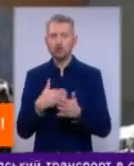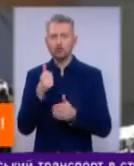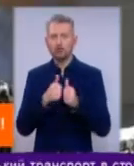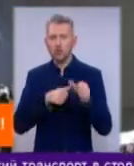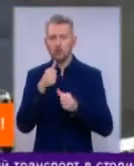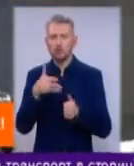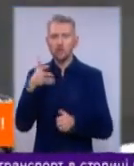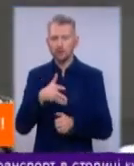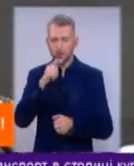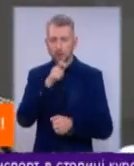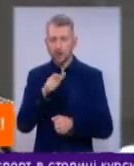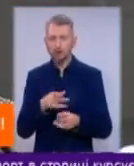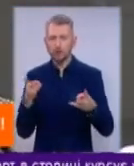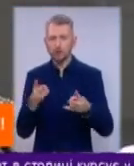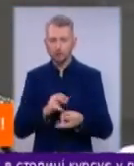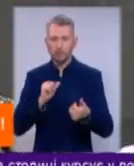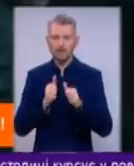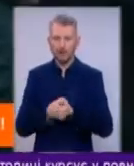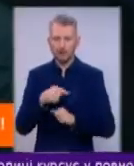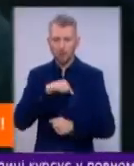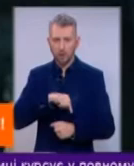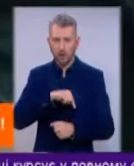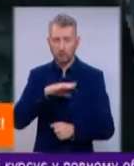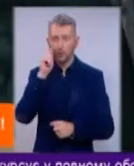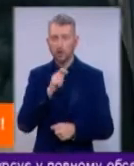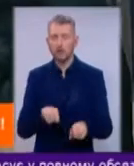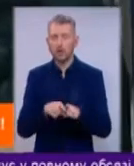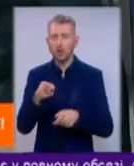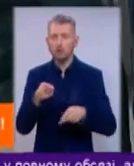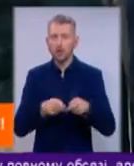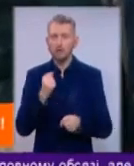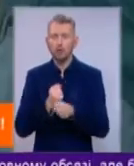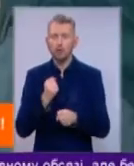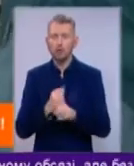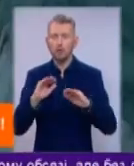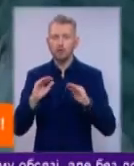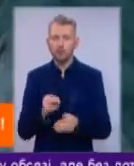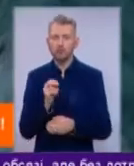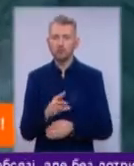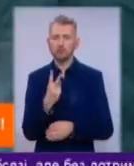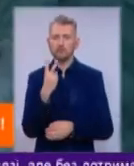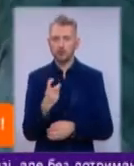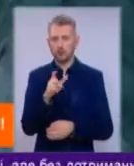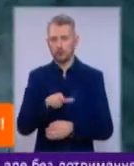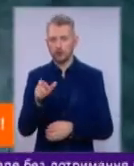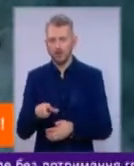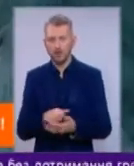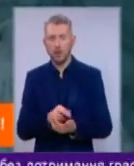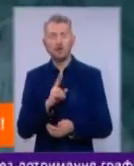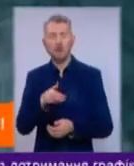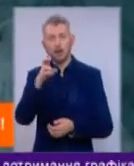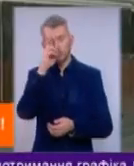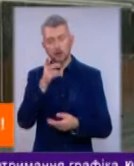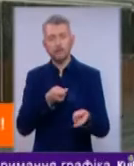українців потребують пересадки органів. В Україні такі операції роблять менше, ніж 200 із них. Як